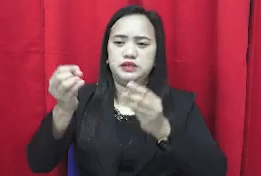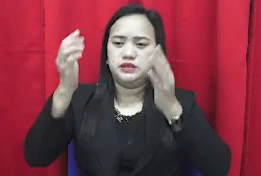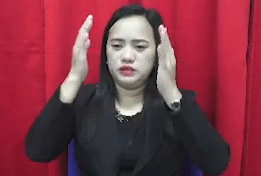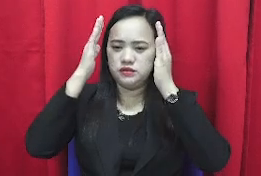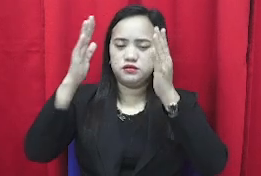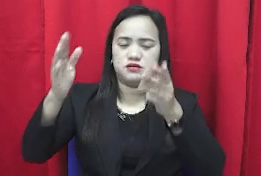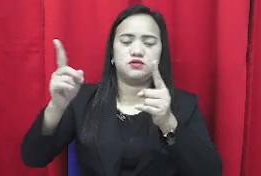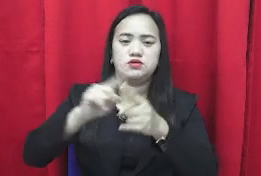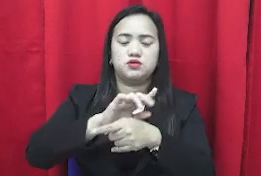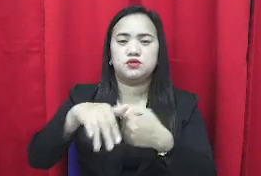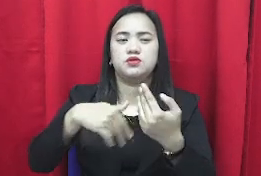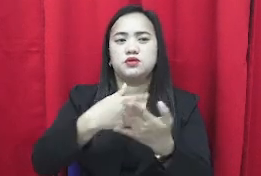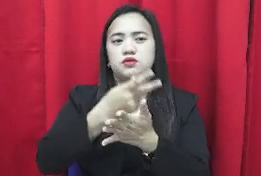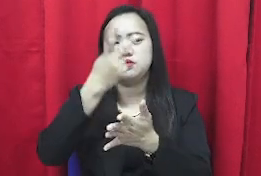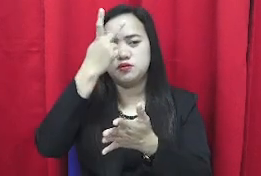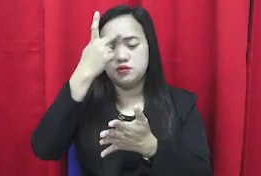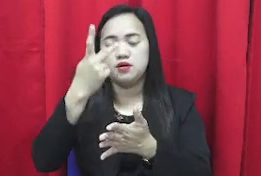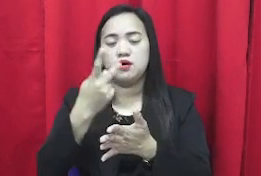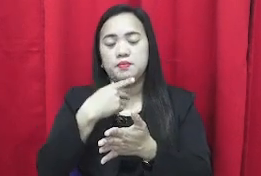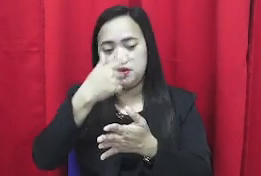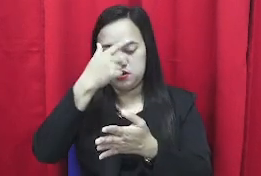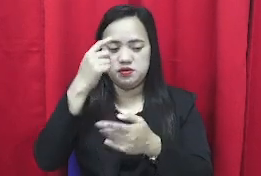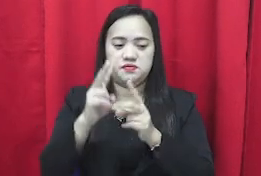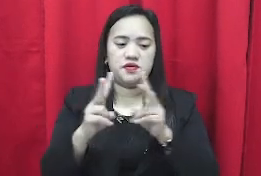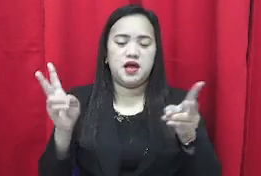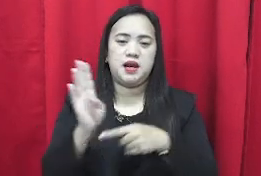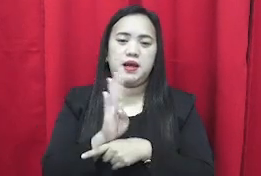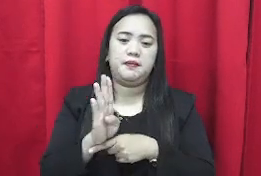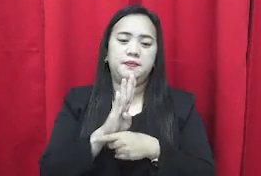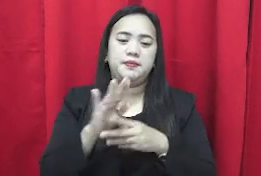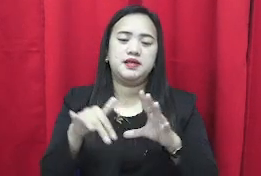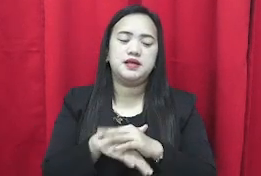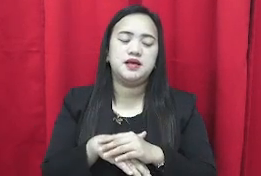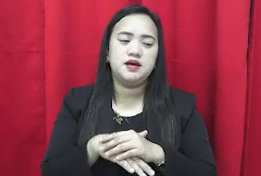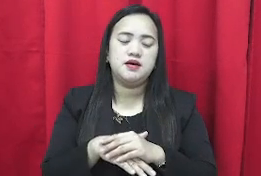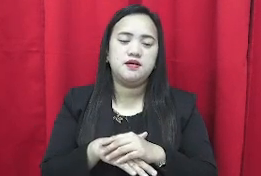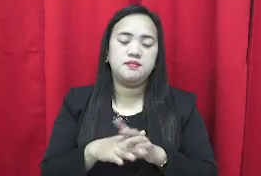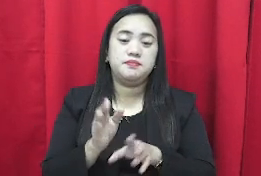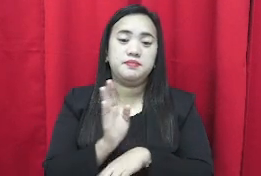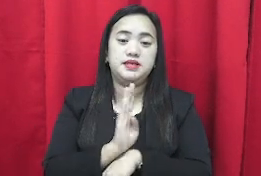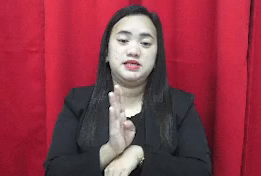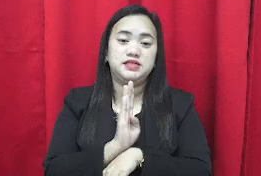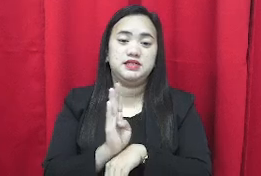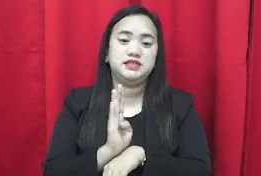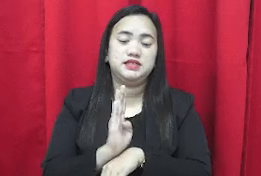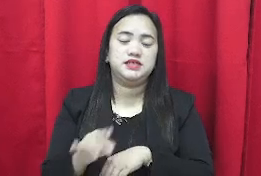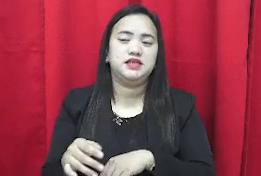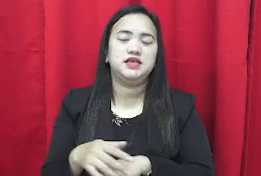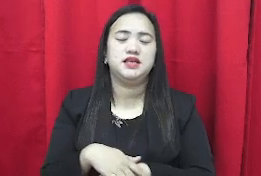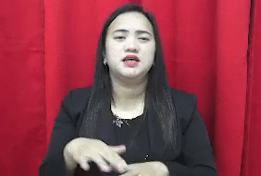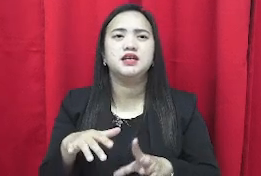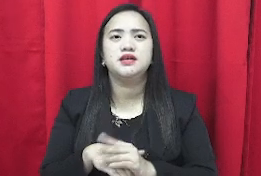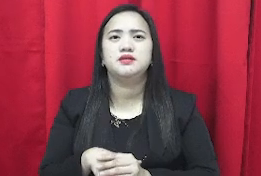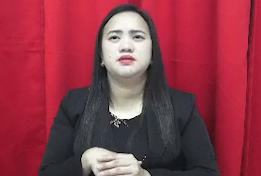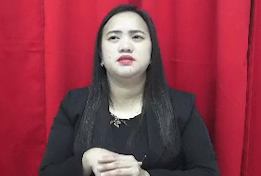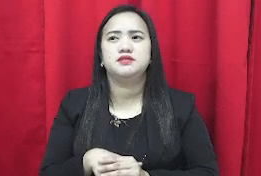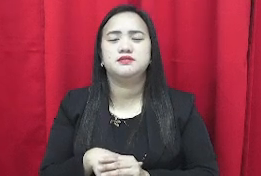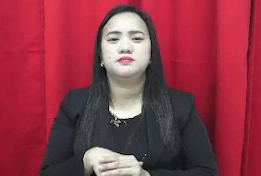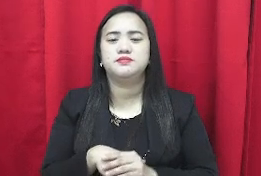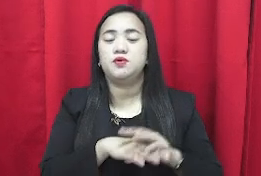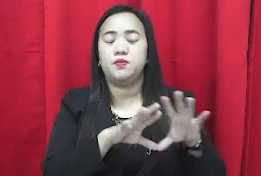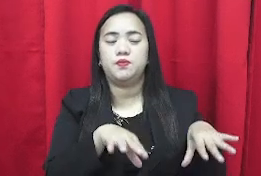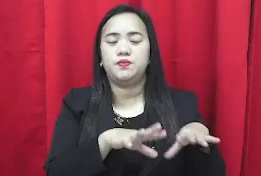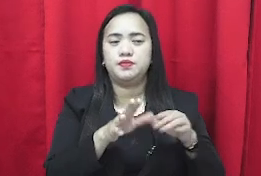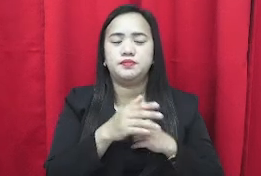k Minsan kasi abala na rin sa trabaho eh Pero dito po sa summer balikatan na meron po tayo sa programa ng simbahan